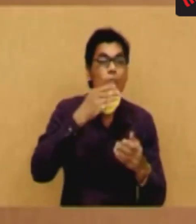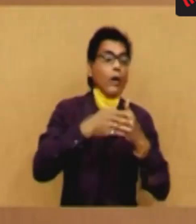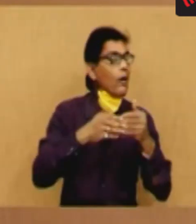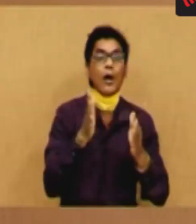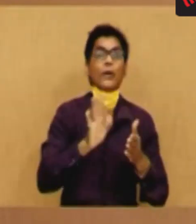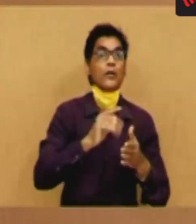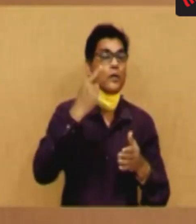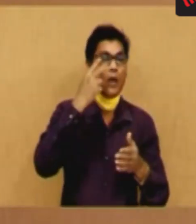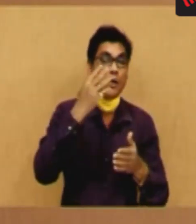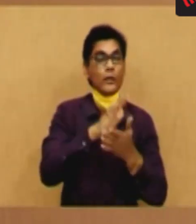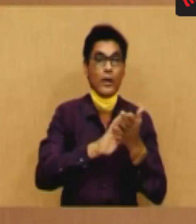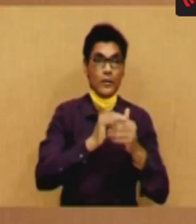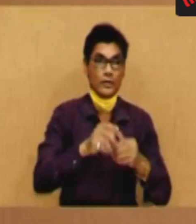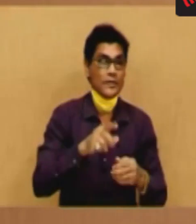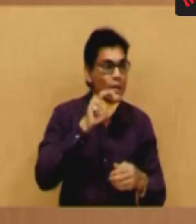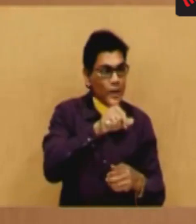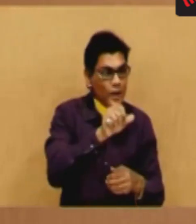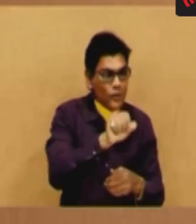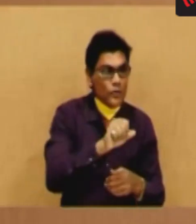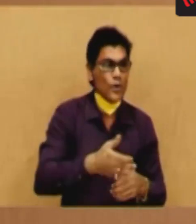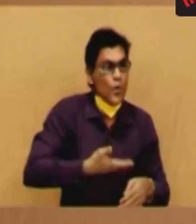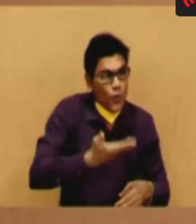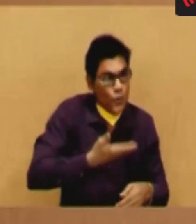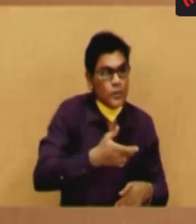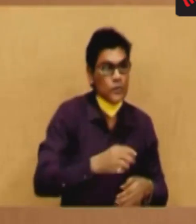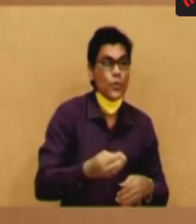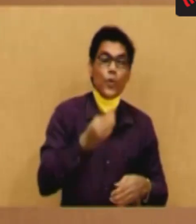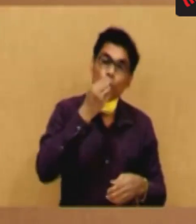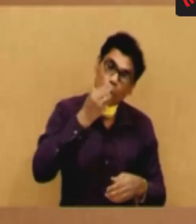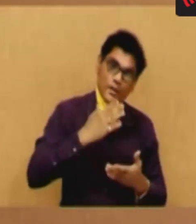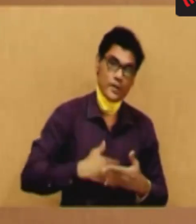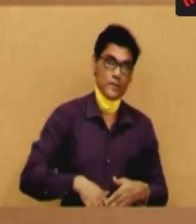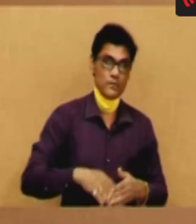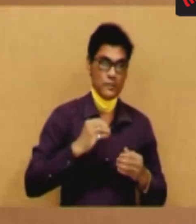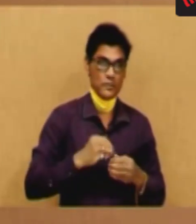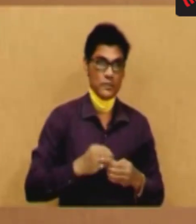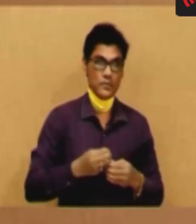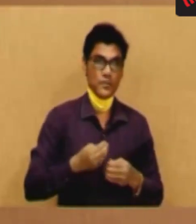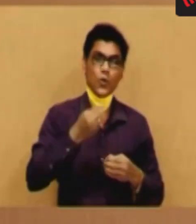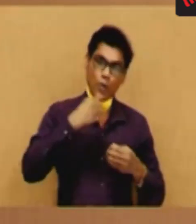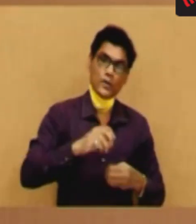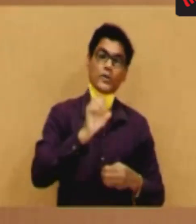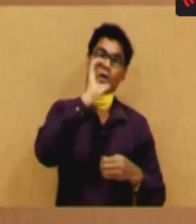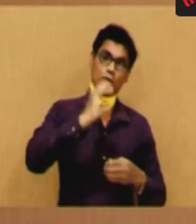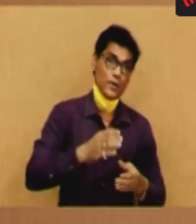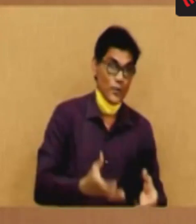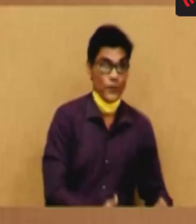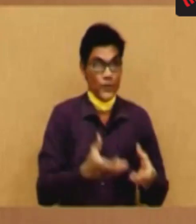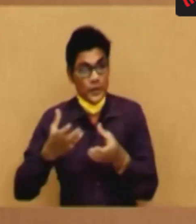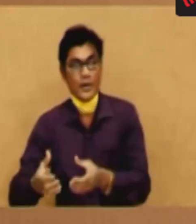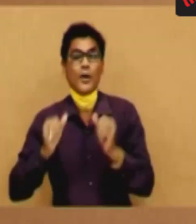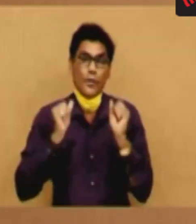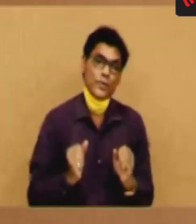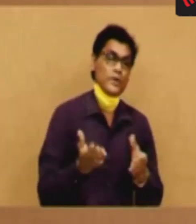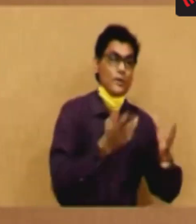ନାହିଁ। ତାଙ୍କୁ ଯଦି ଆମେ ଖୁଆଇ ପିଆଇ ଦେଉଛେ ତାଙ୍କର ଯଦି ତାଙ୍କୁ ଉଠା ବସା